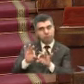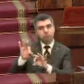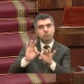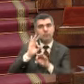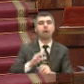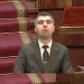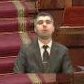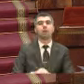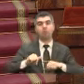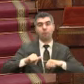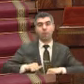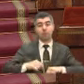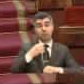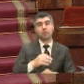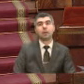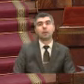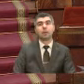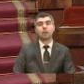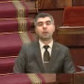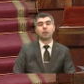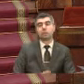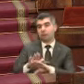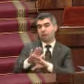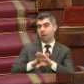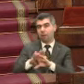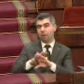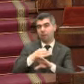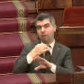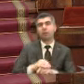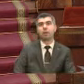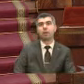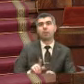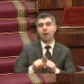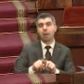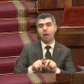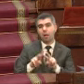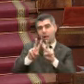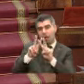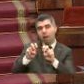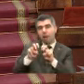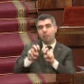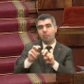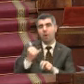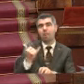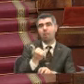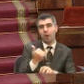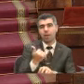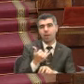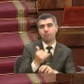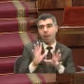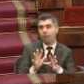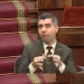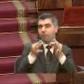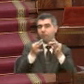الوزير المحترم، نلتمس منكم أن تحققوا في مرحلتكم هذه مجموعة الأمور.